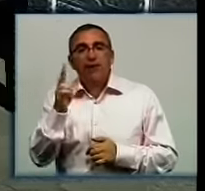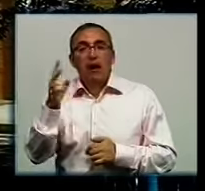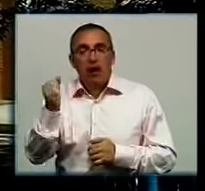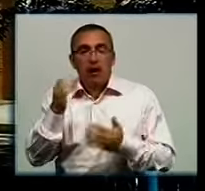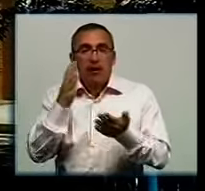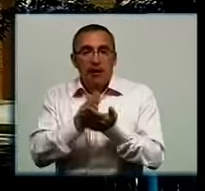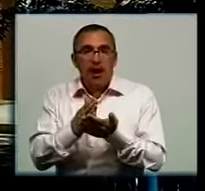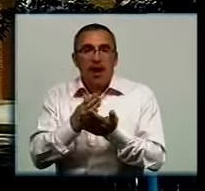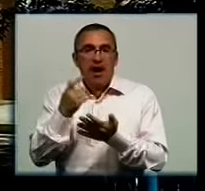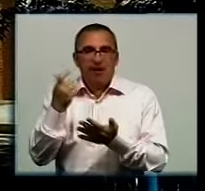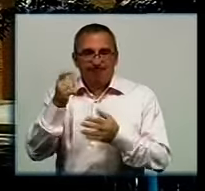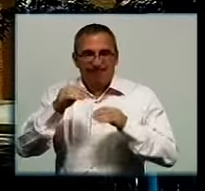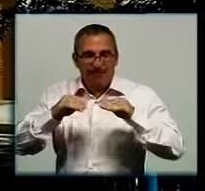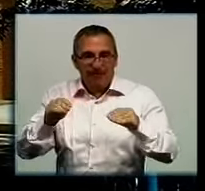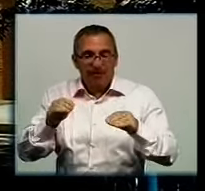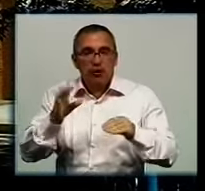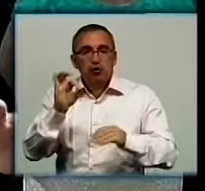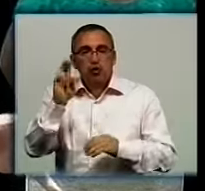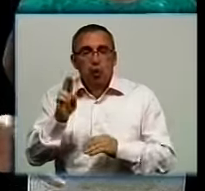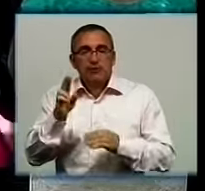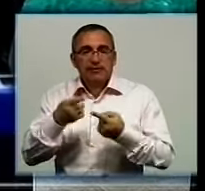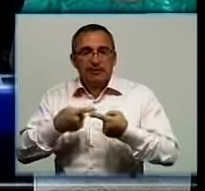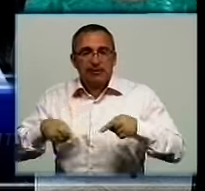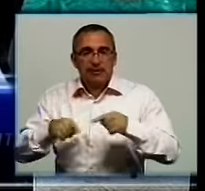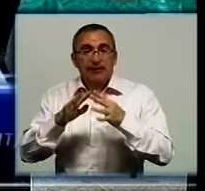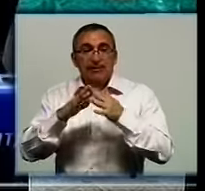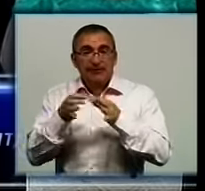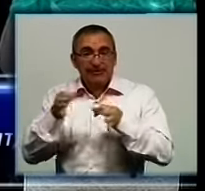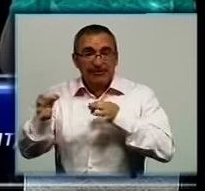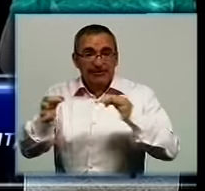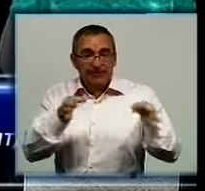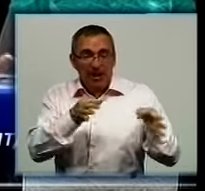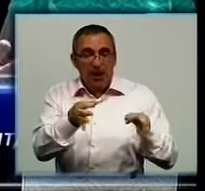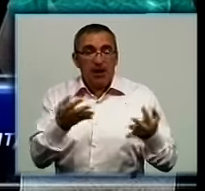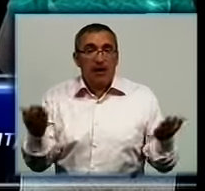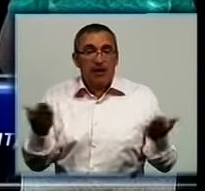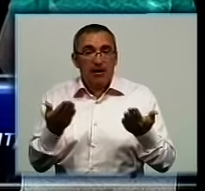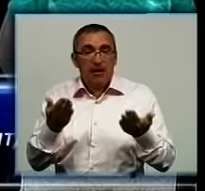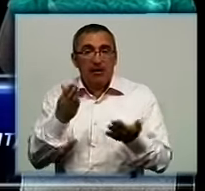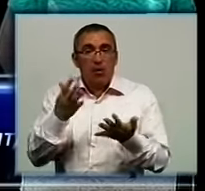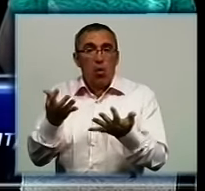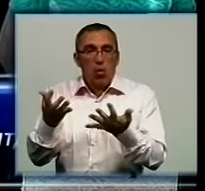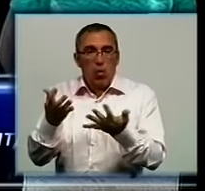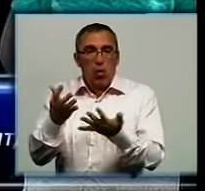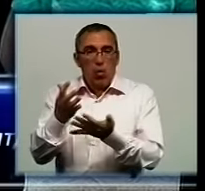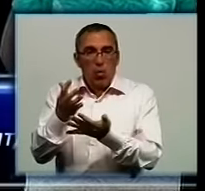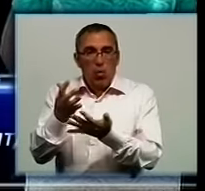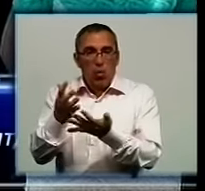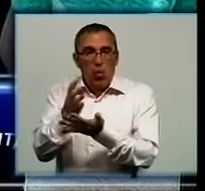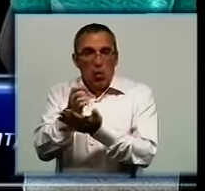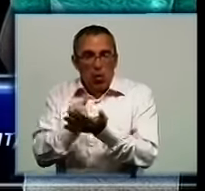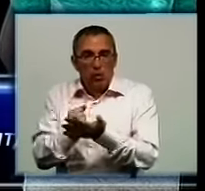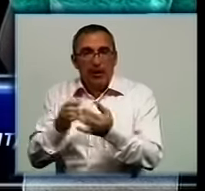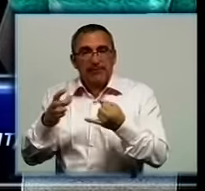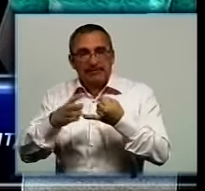місцева агрофірма, яка допомагає соцсфері. Ті села, які ми, в яких отримуємо землю, це